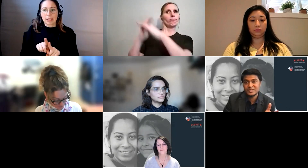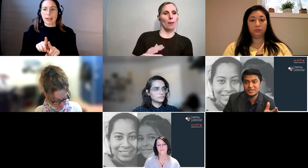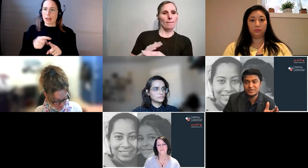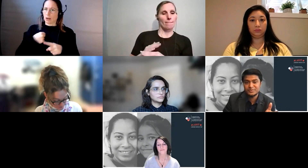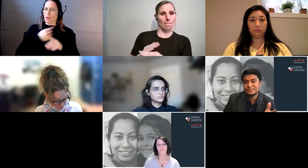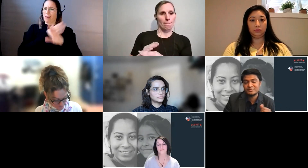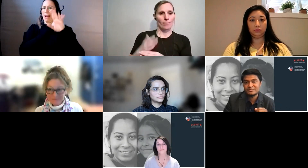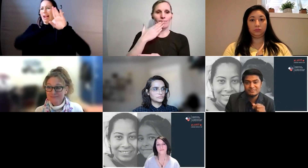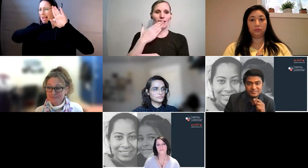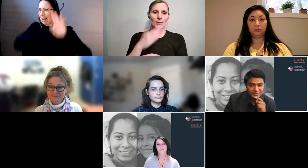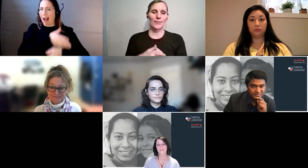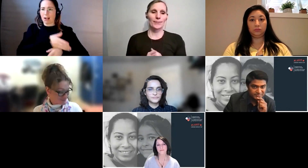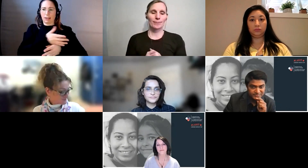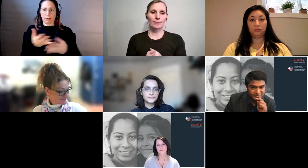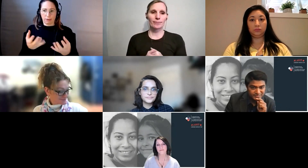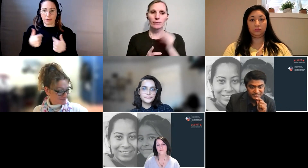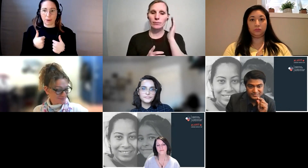barrières. Merci.